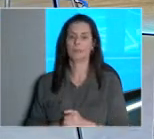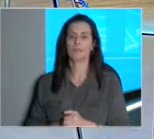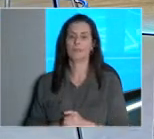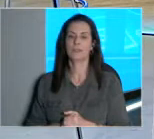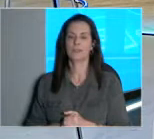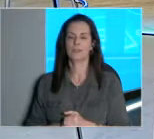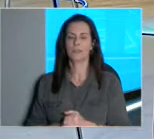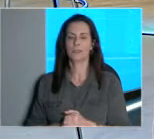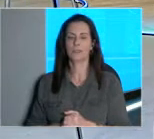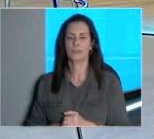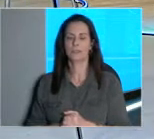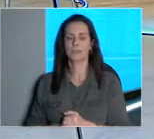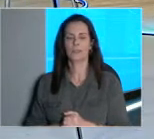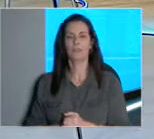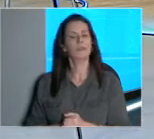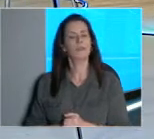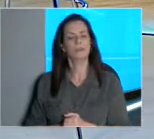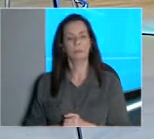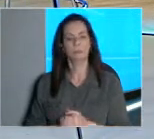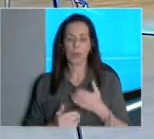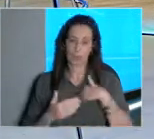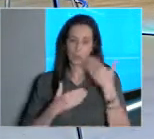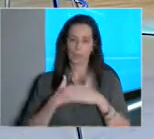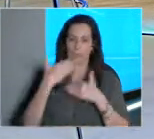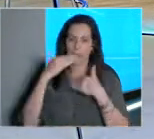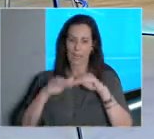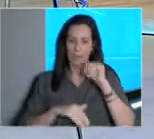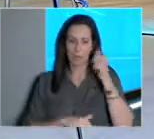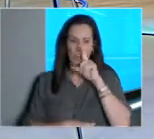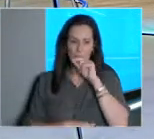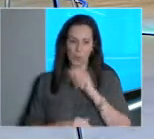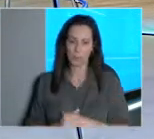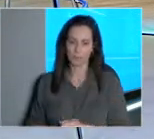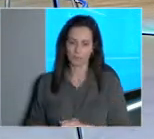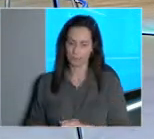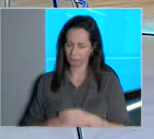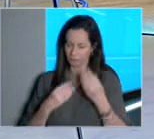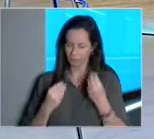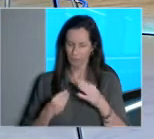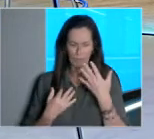יוקד, תודה רבה לך על הדברים האלה. אנחנו סיימנו את ציוצי בוקר.